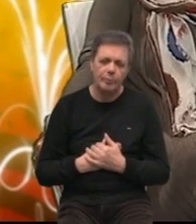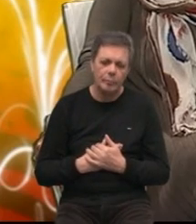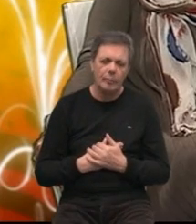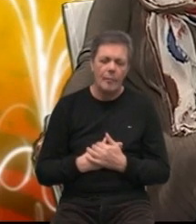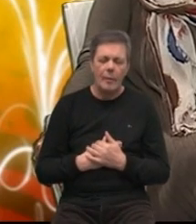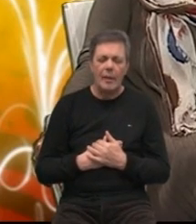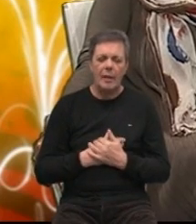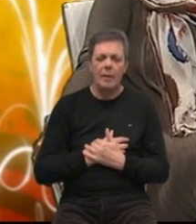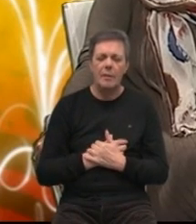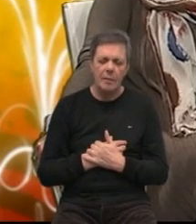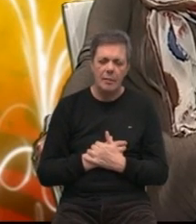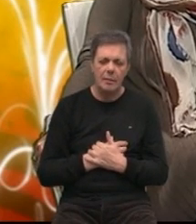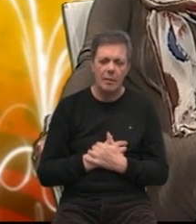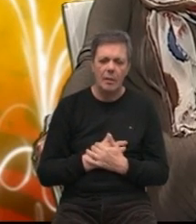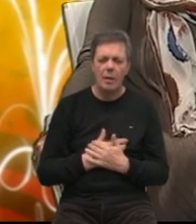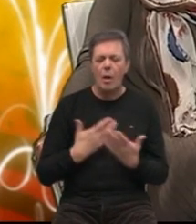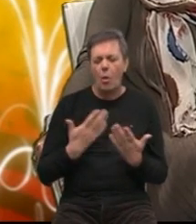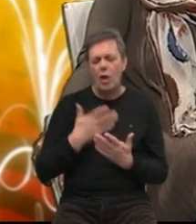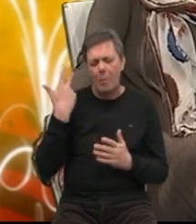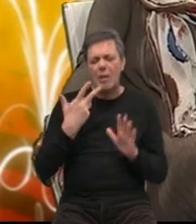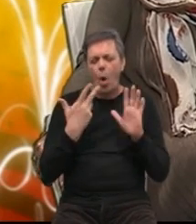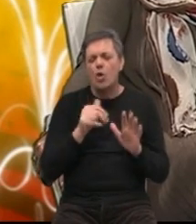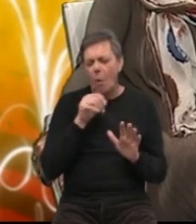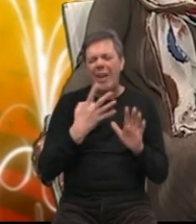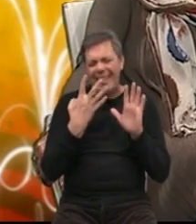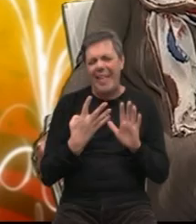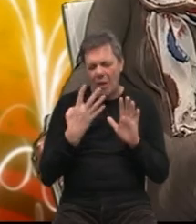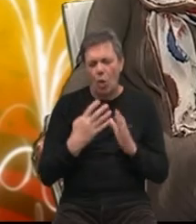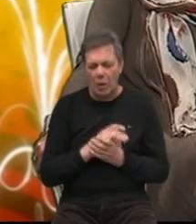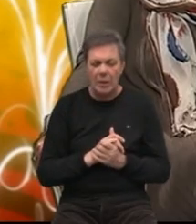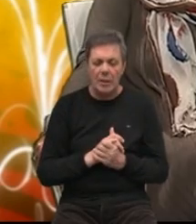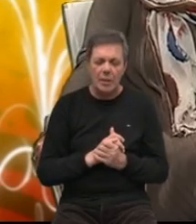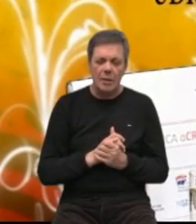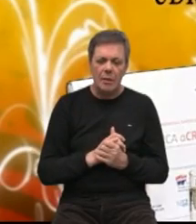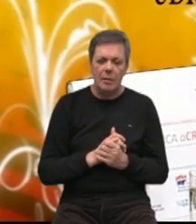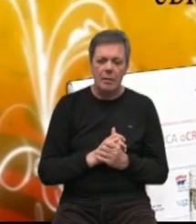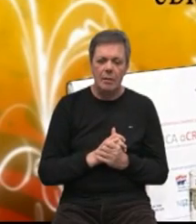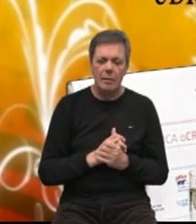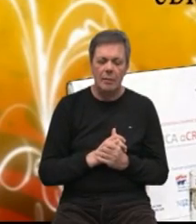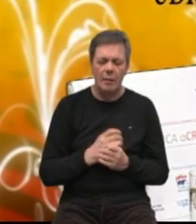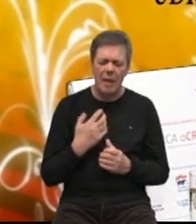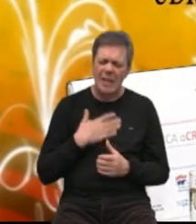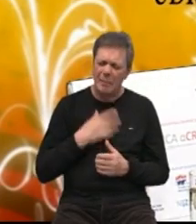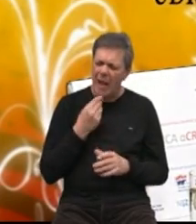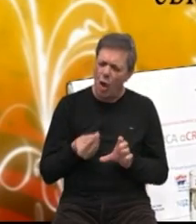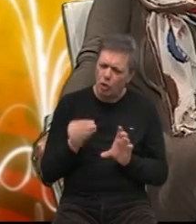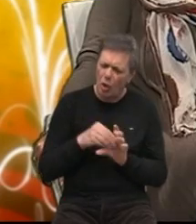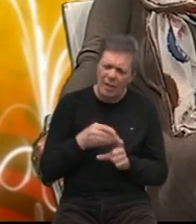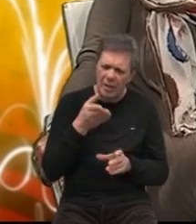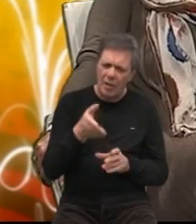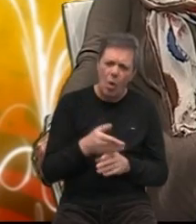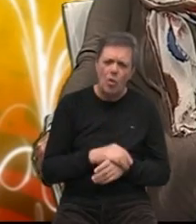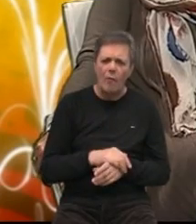treću konferenciju. Kroz treću edukaciju koja će se održati 8. i 9. Međutim, prije, ja sam samo htjela još dodati kod ovoga